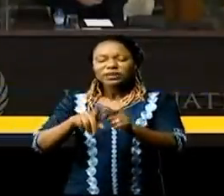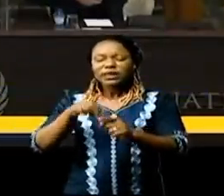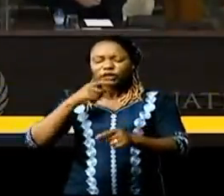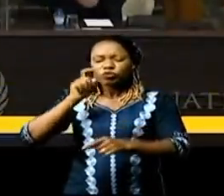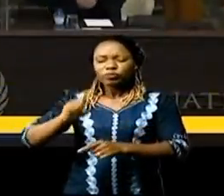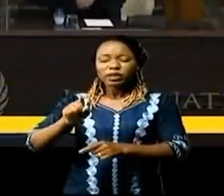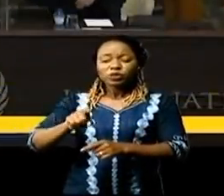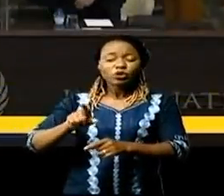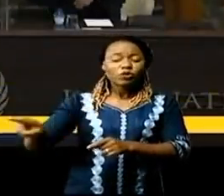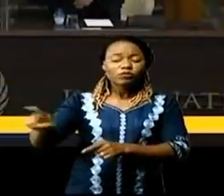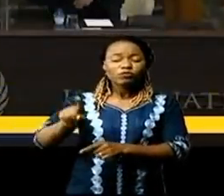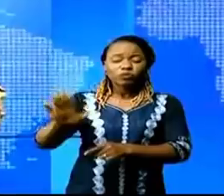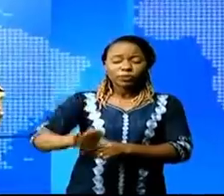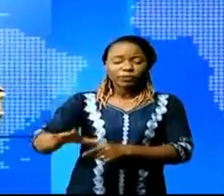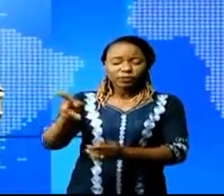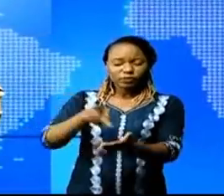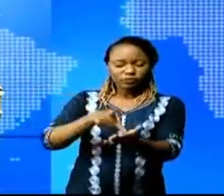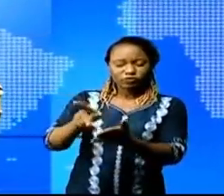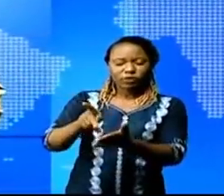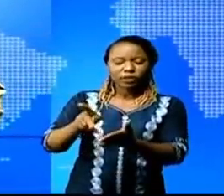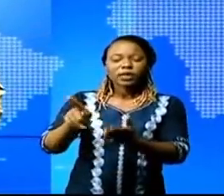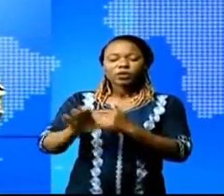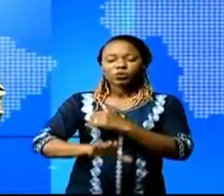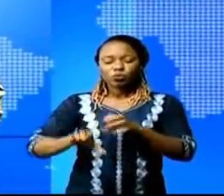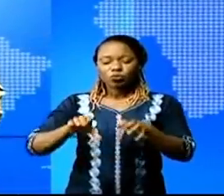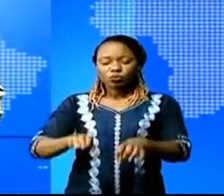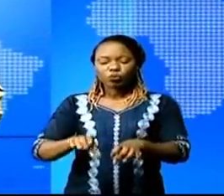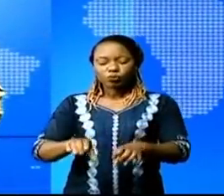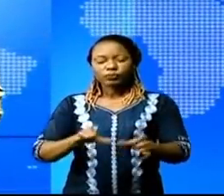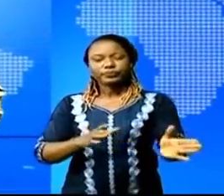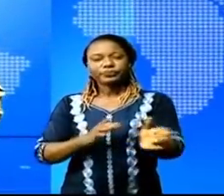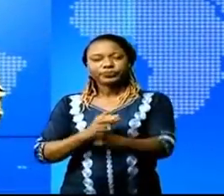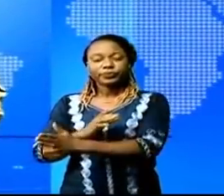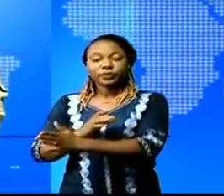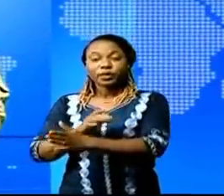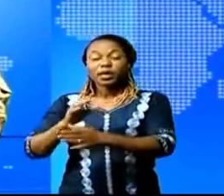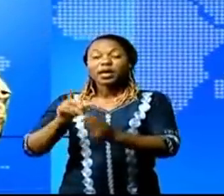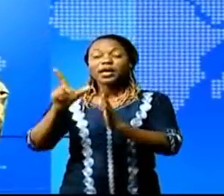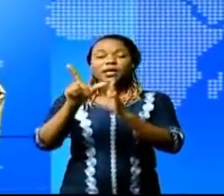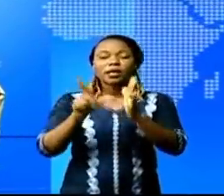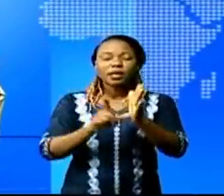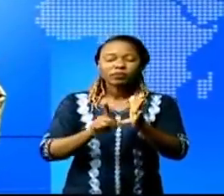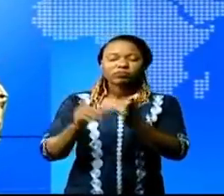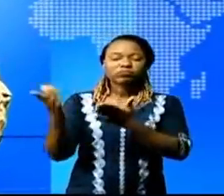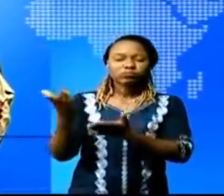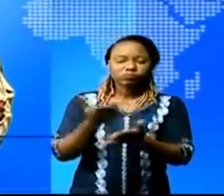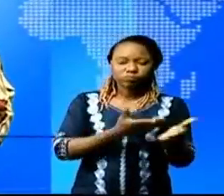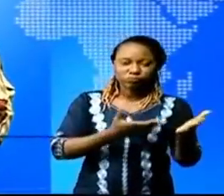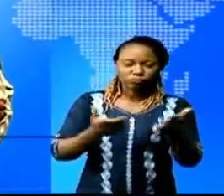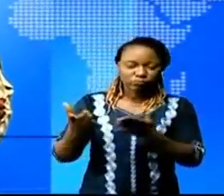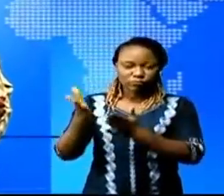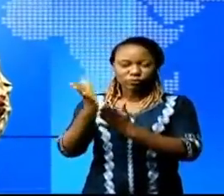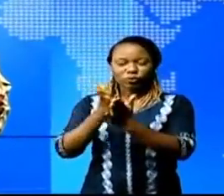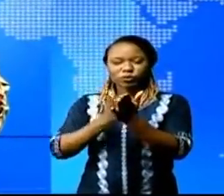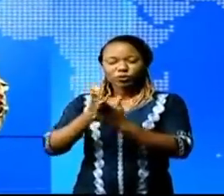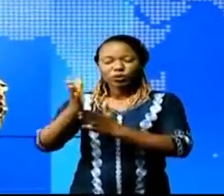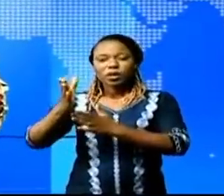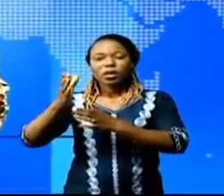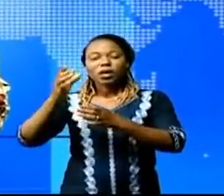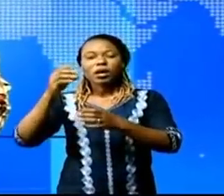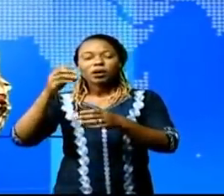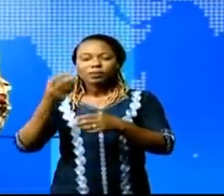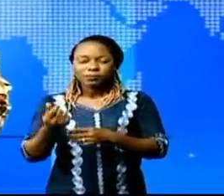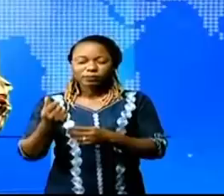somme elle-même. La loi sur la passation de marché aux entreprises de droit et capitaux congolais